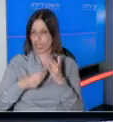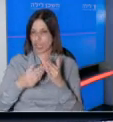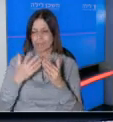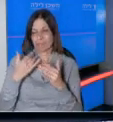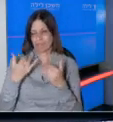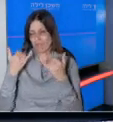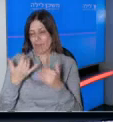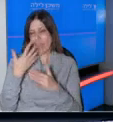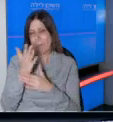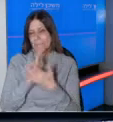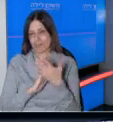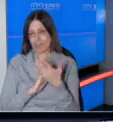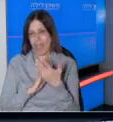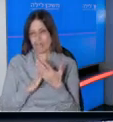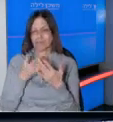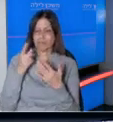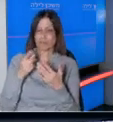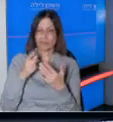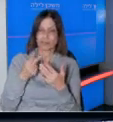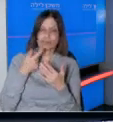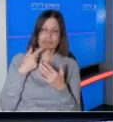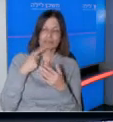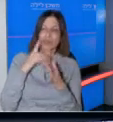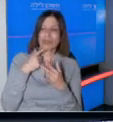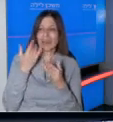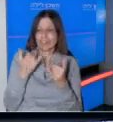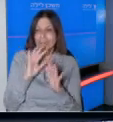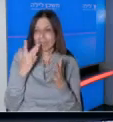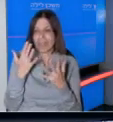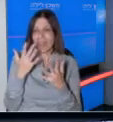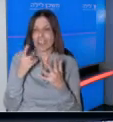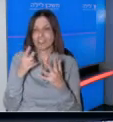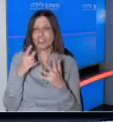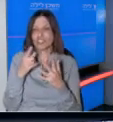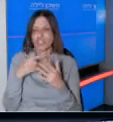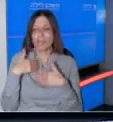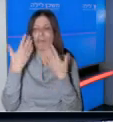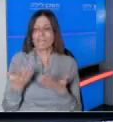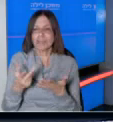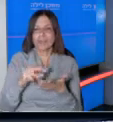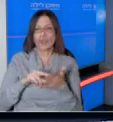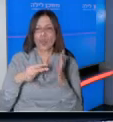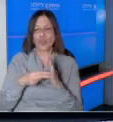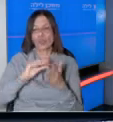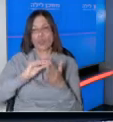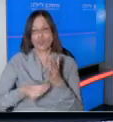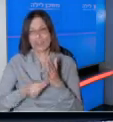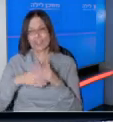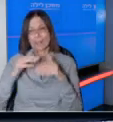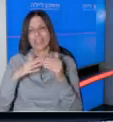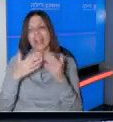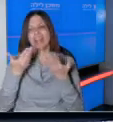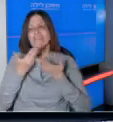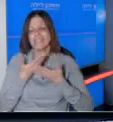בשלב שהתוכנית אושרה להפקדה, ועכשיו הוא רוצה רק שברגע שמגישים תוכנית מפורטת לבנייה, הרבה לפני היתר הבנייה שאדם מקבל אישור